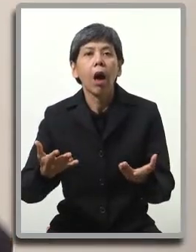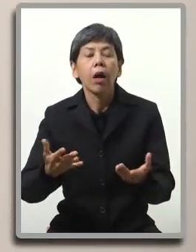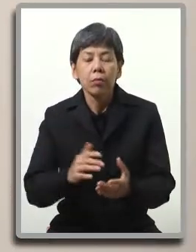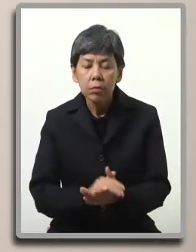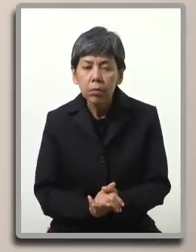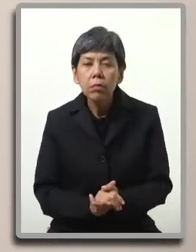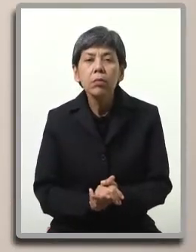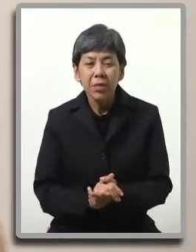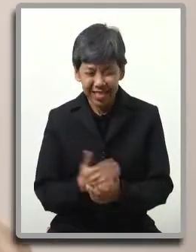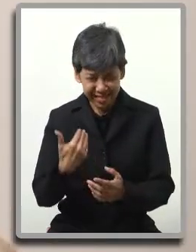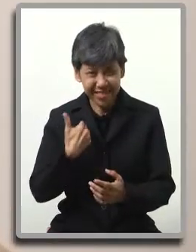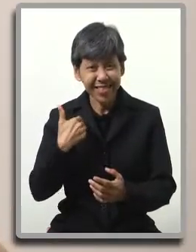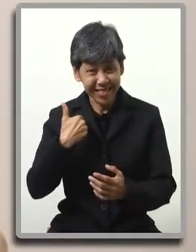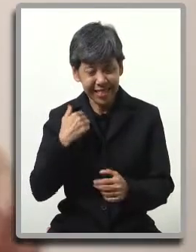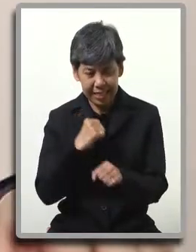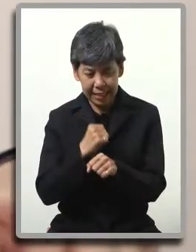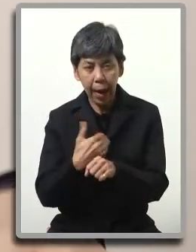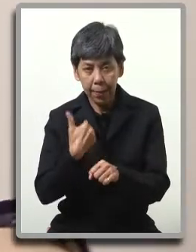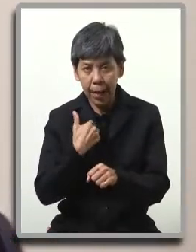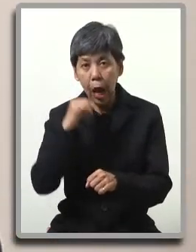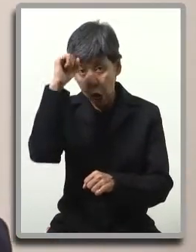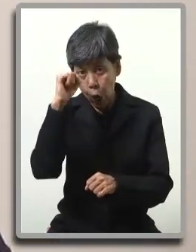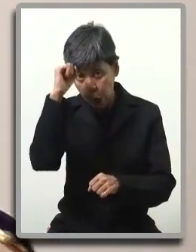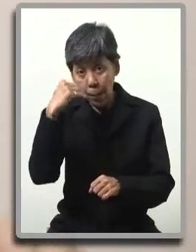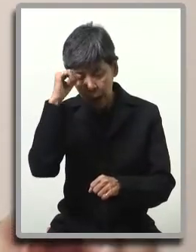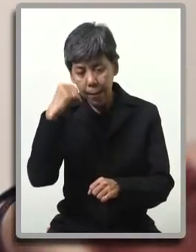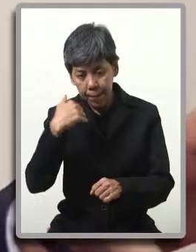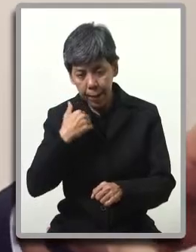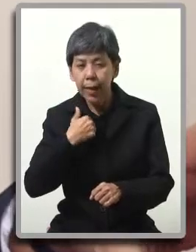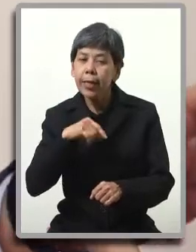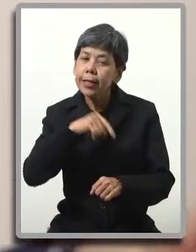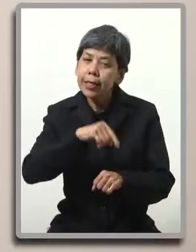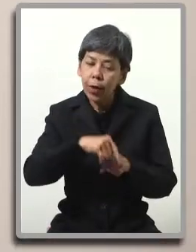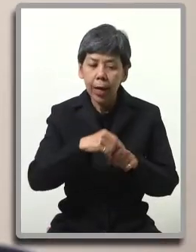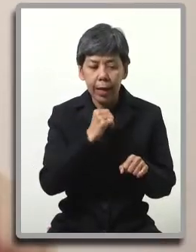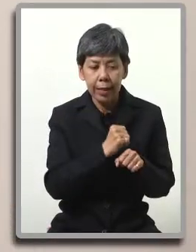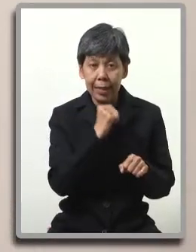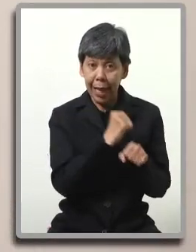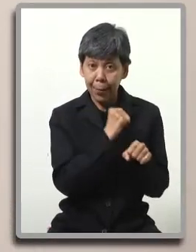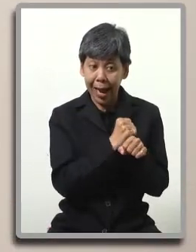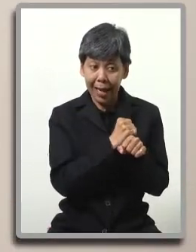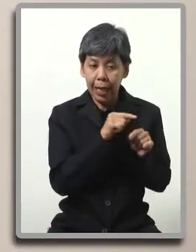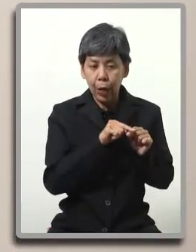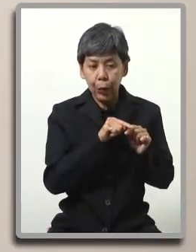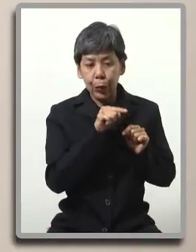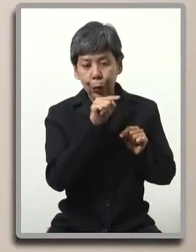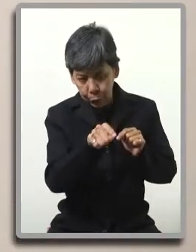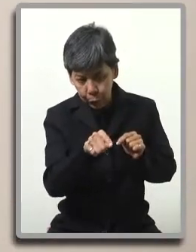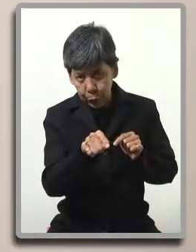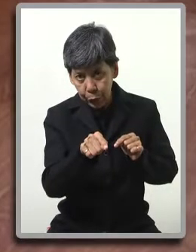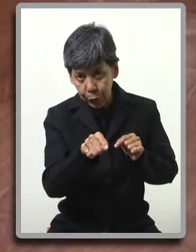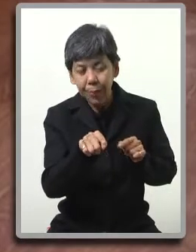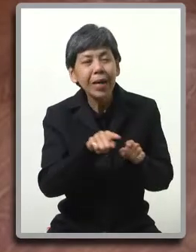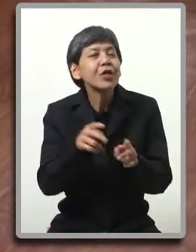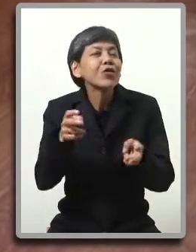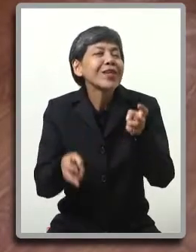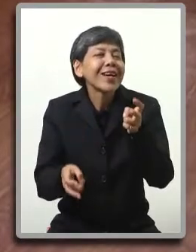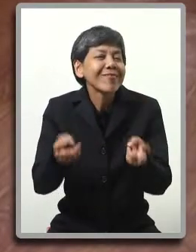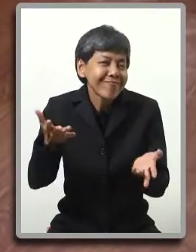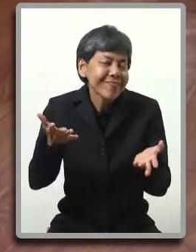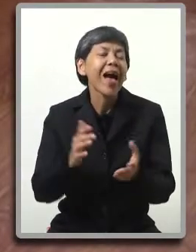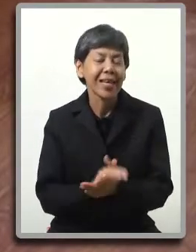หรือภาคธุรกิจบางส่วนก็จะมีรถเมล์นะวิ่งจากหน่วยงานของตัวเองไปที่สถานีรถ สาธรโมเดลตัวอย่างอ